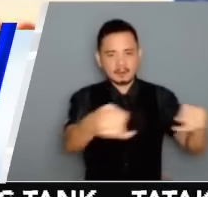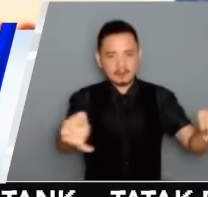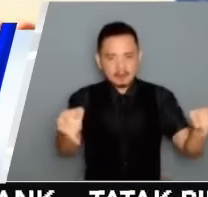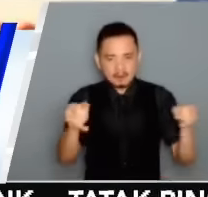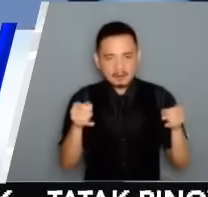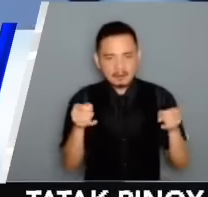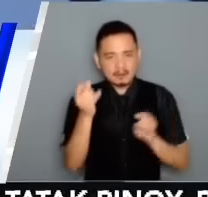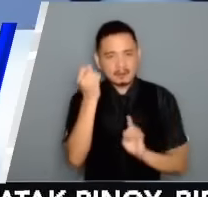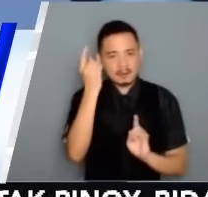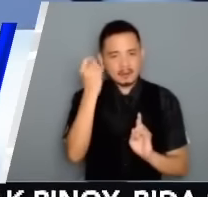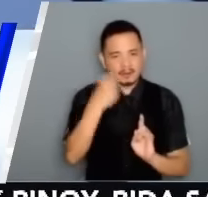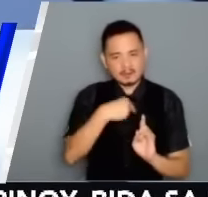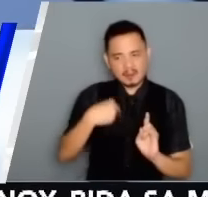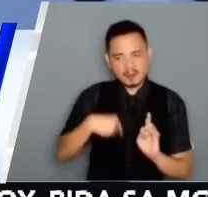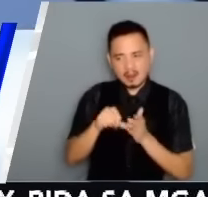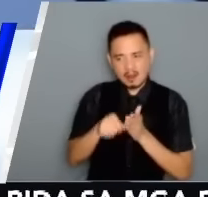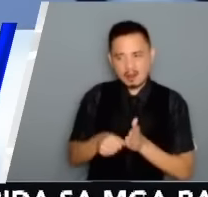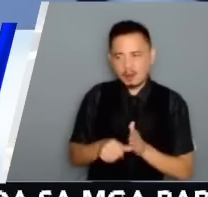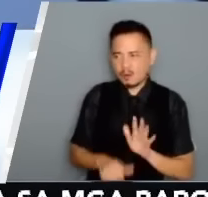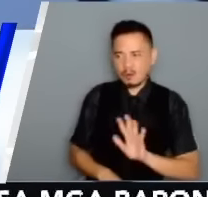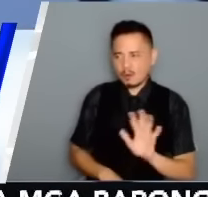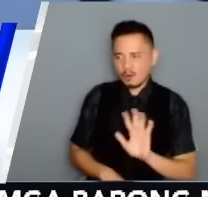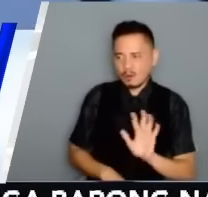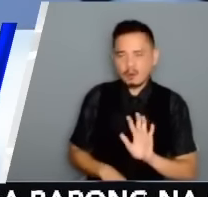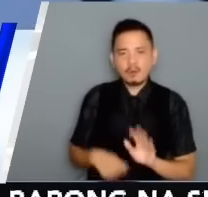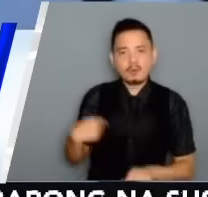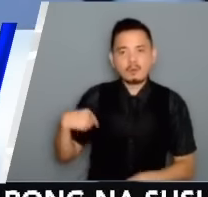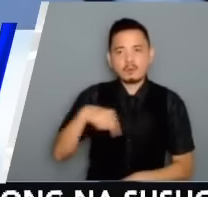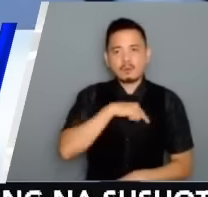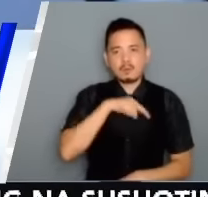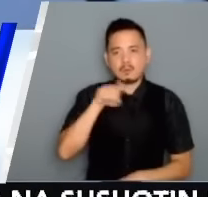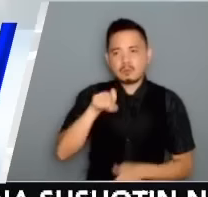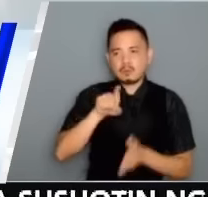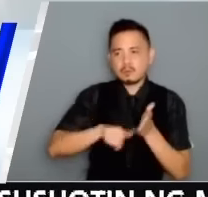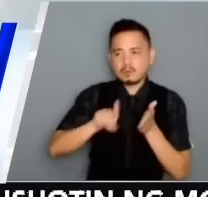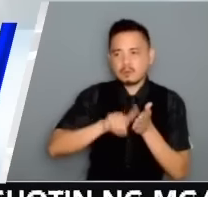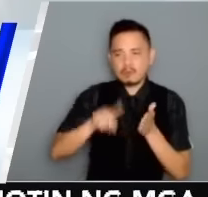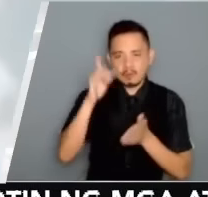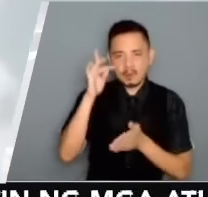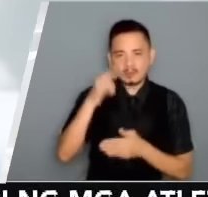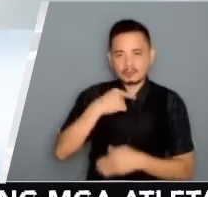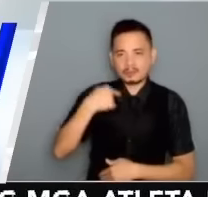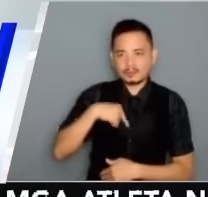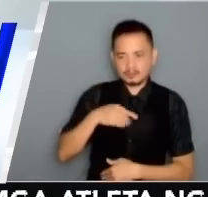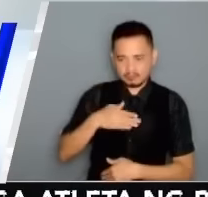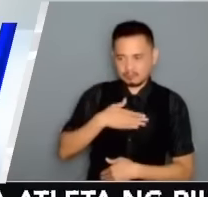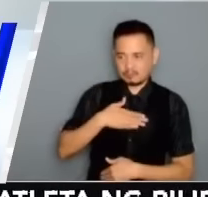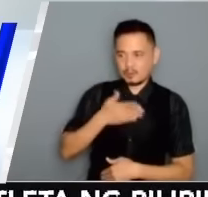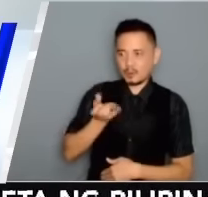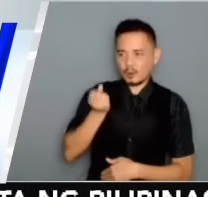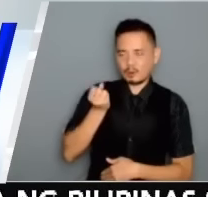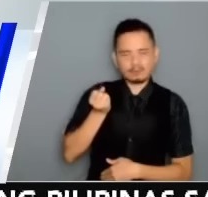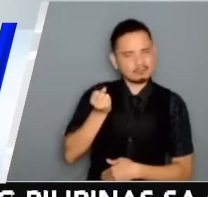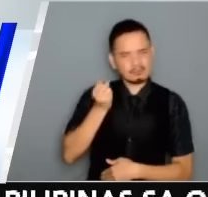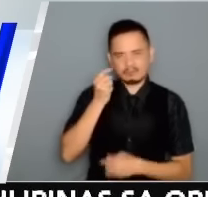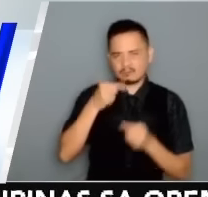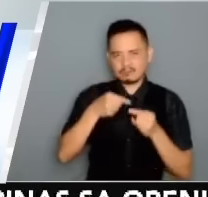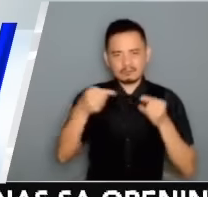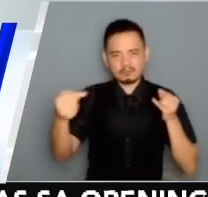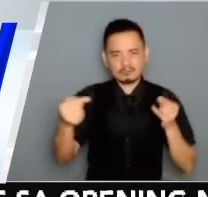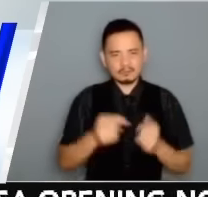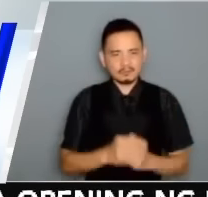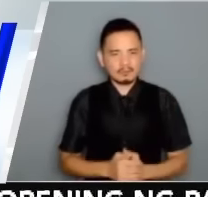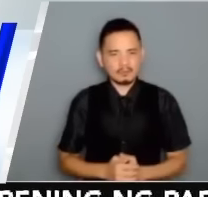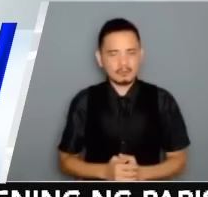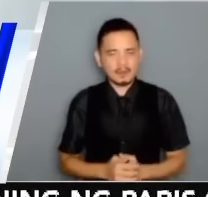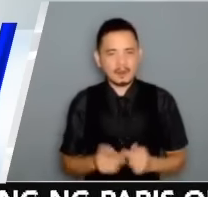ng China, kailangan daw nila mag-inspeksyon dahil nasa teritoryo raw nila ito. Sa kwento ng AFP, may bit-bit ang mga Chino ng mga kutsilyo